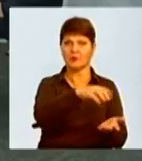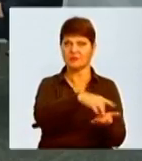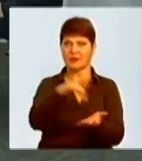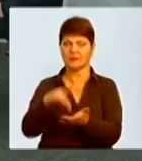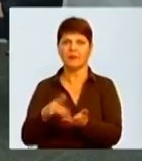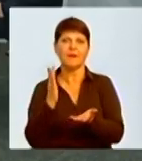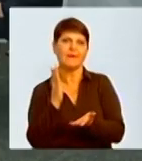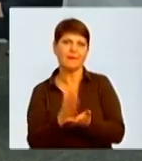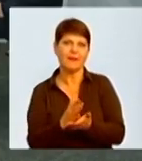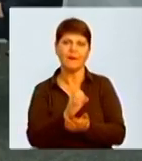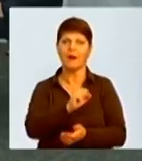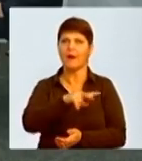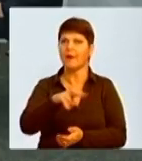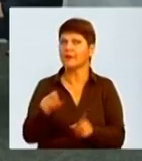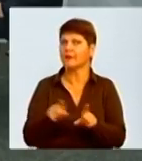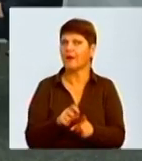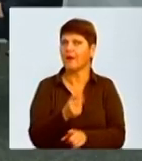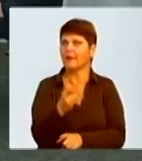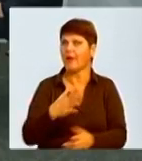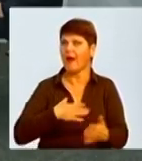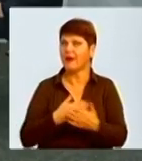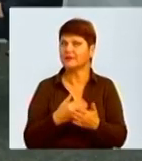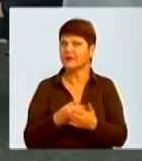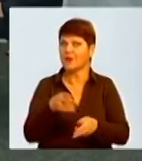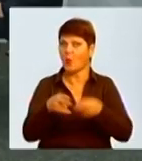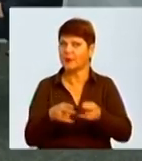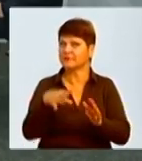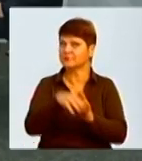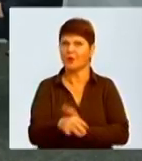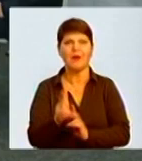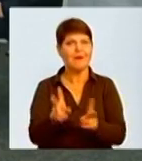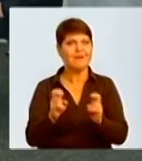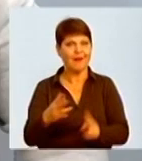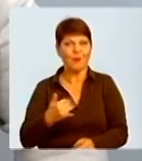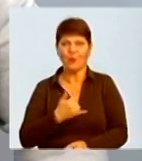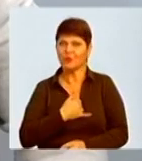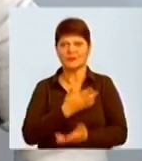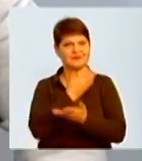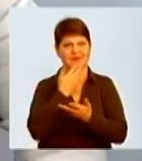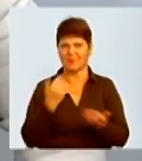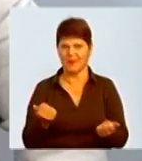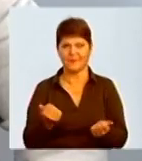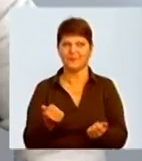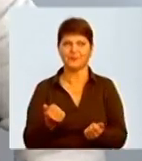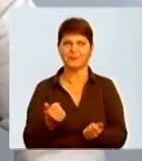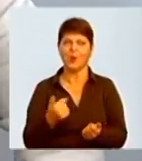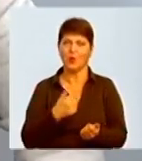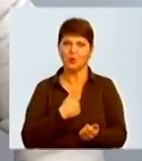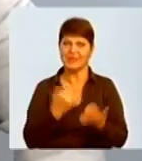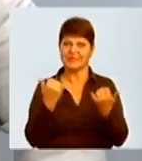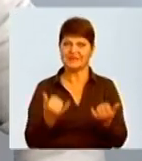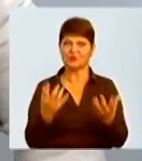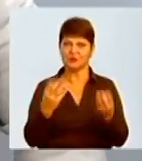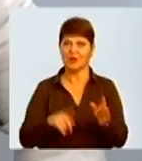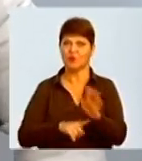але такої кількості оперативних втручань, які вже виконали у нас, немає. У нас виконано на сьогоднішній день, починаючи